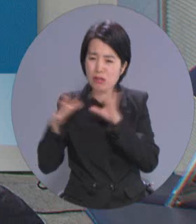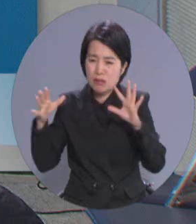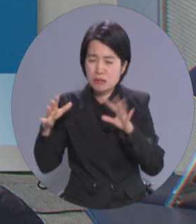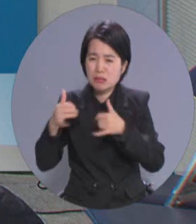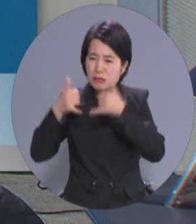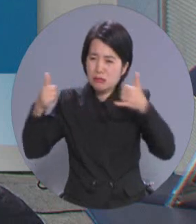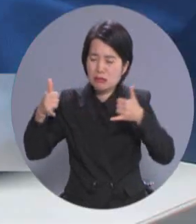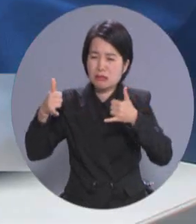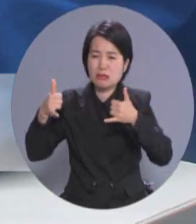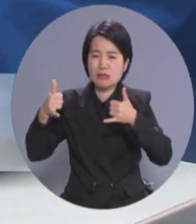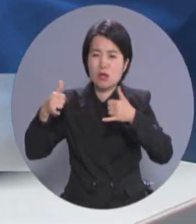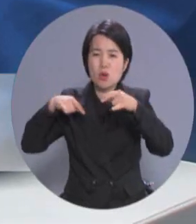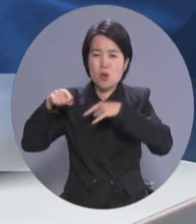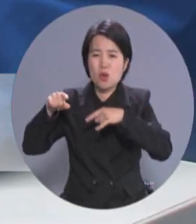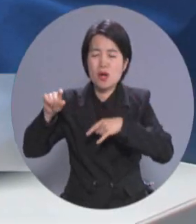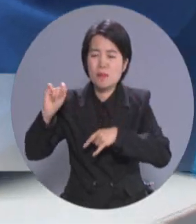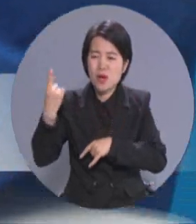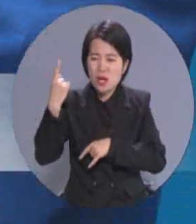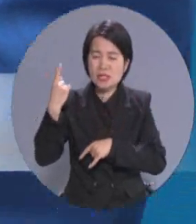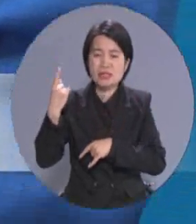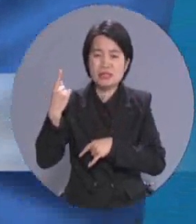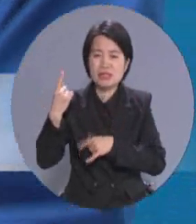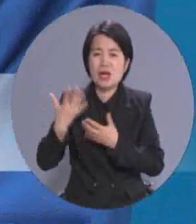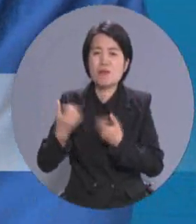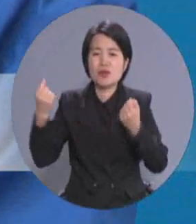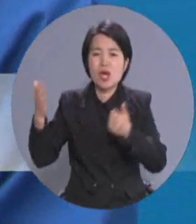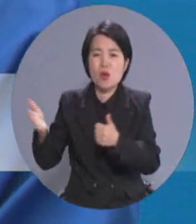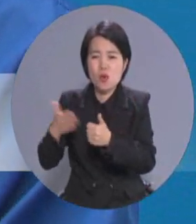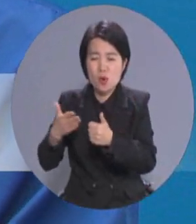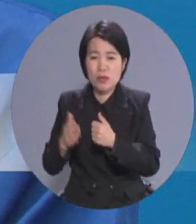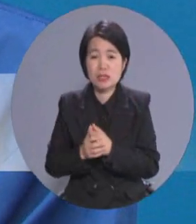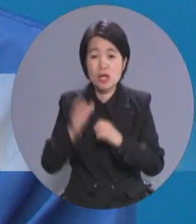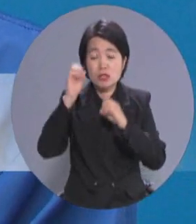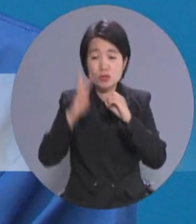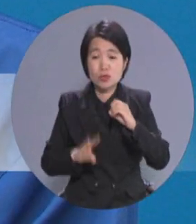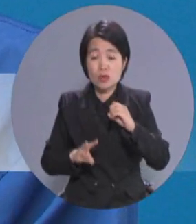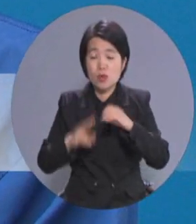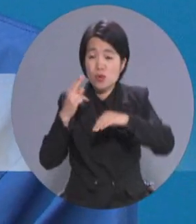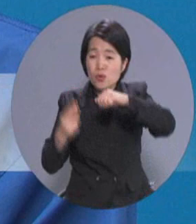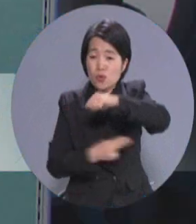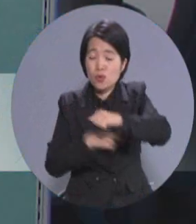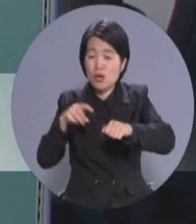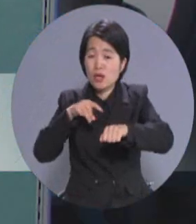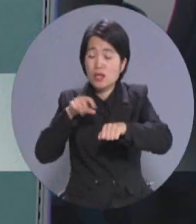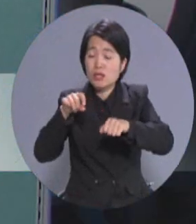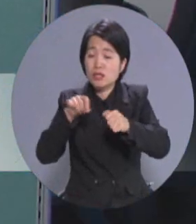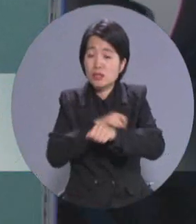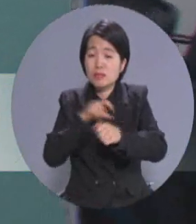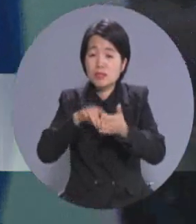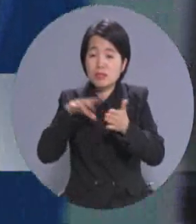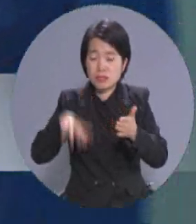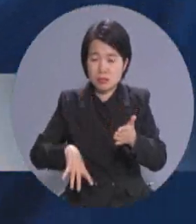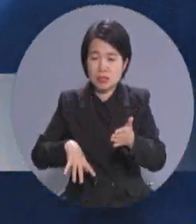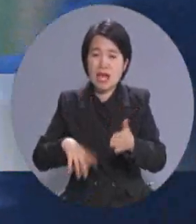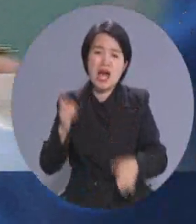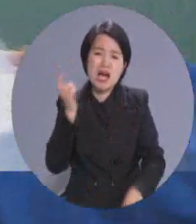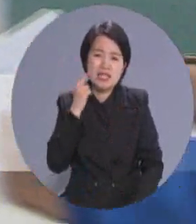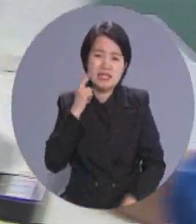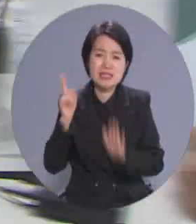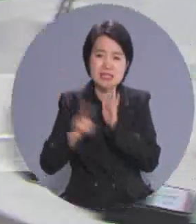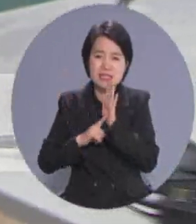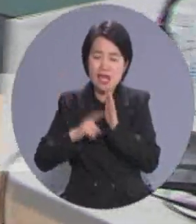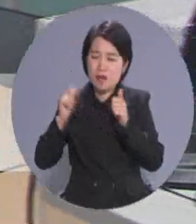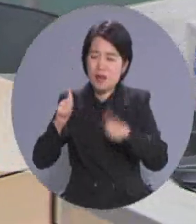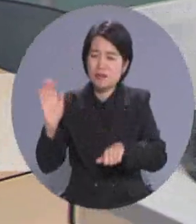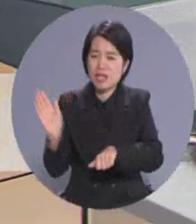정치로 분열을 일으키고 있다며 특히 웅천 6교 특교세 문제에 대해 사실이 아닌 내용을 홍보했다면 법적